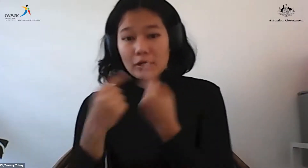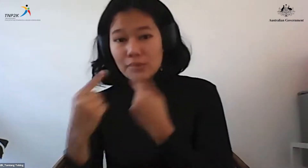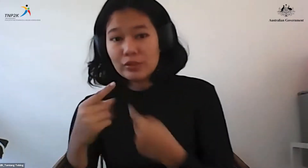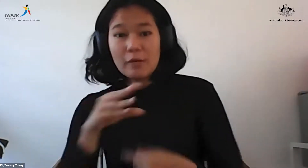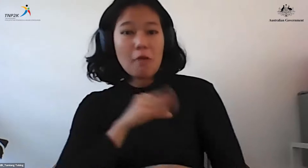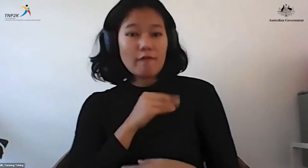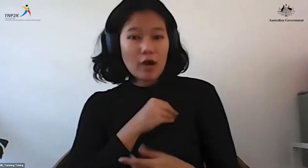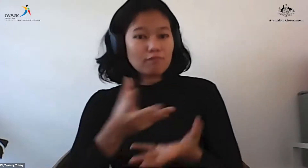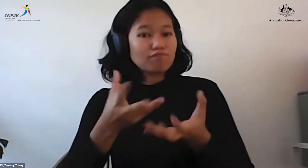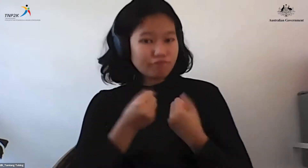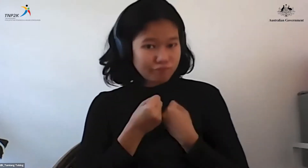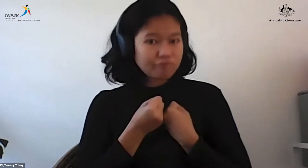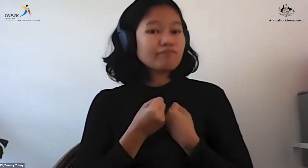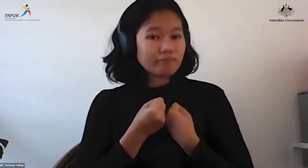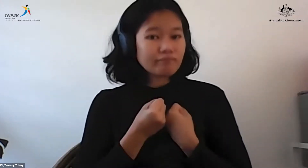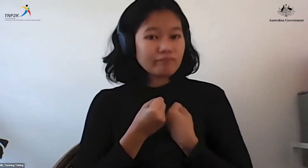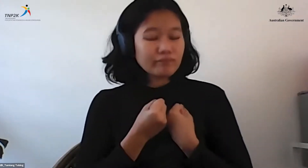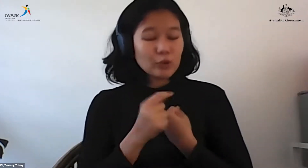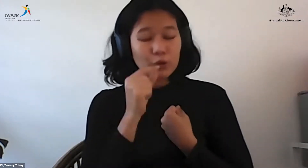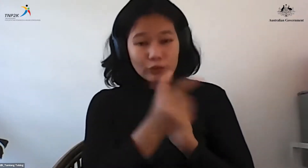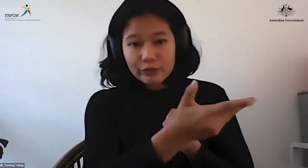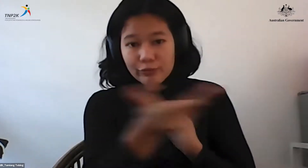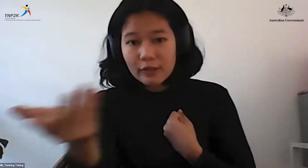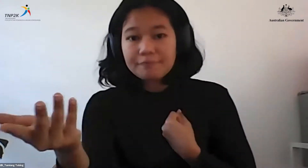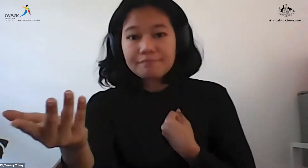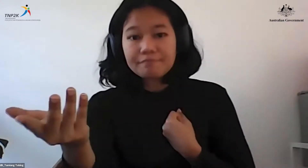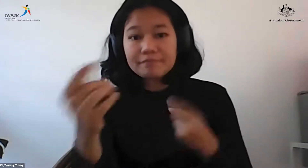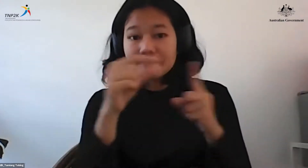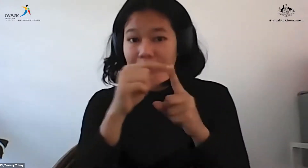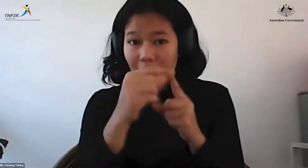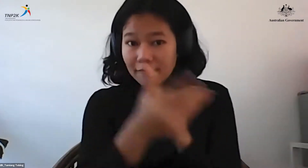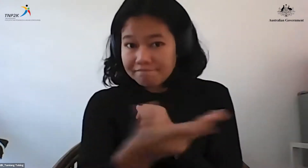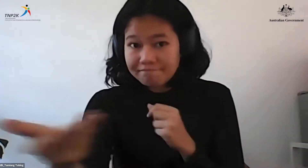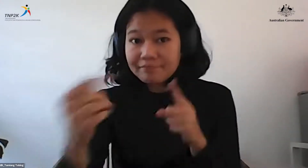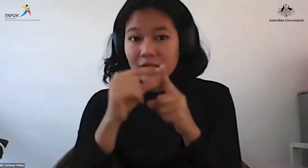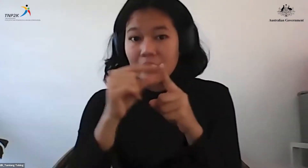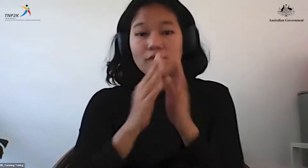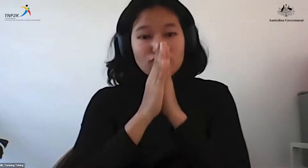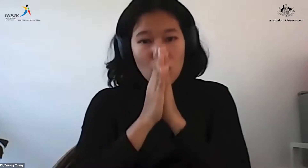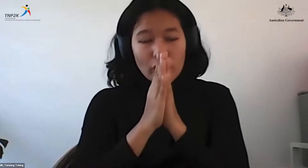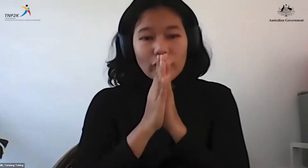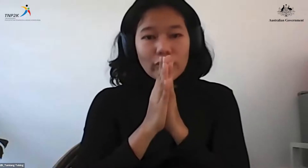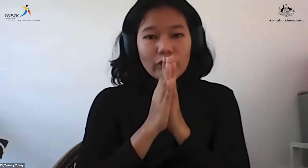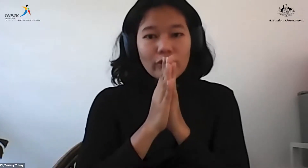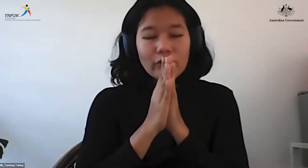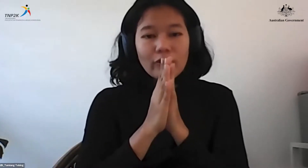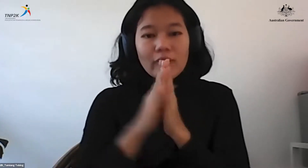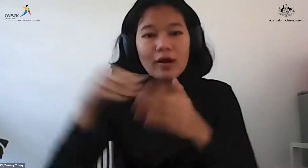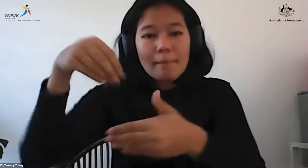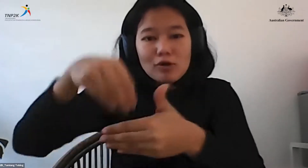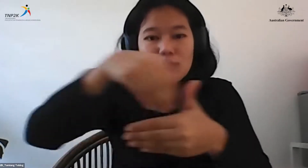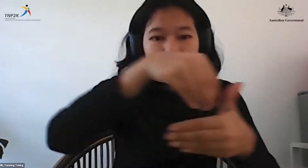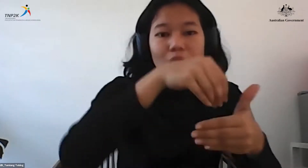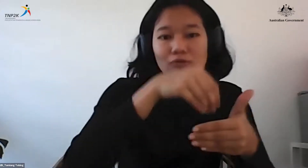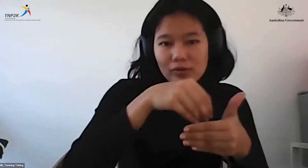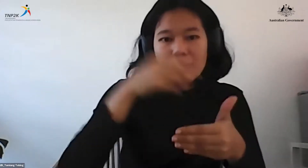ya. Dan bagi semua peserta mohon partisipasi, masukan, ya, turun rembuk